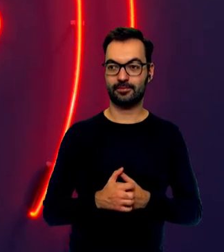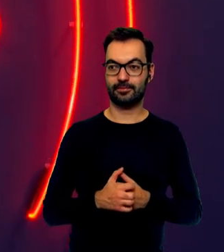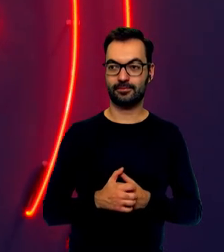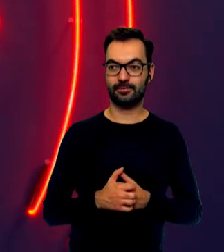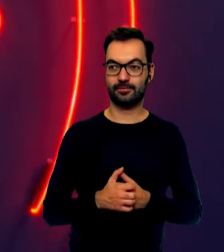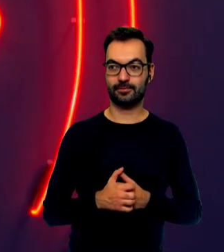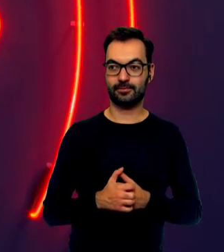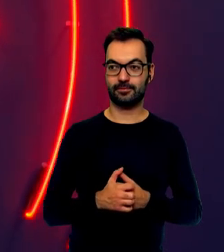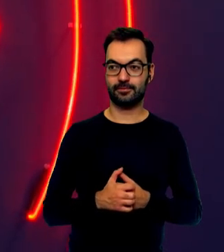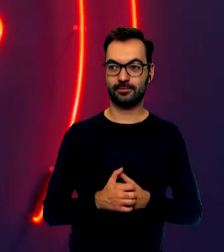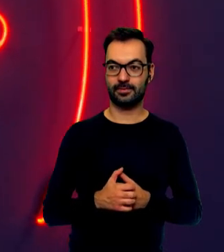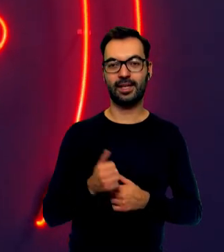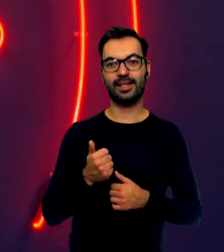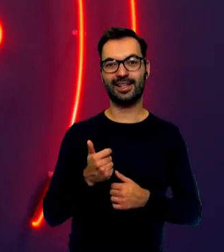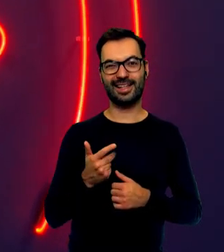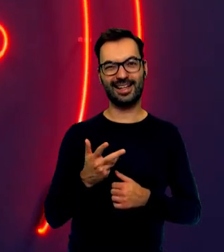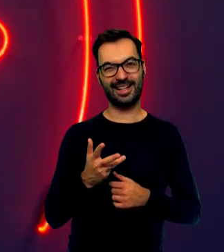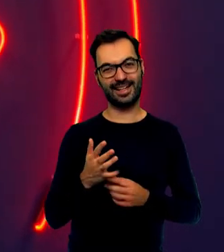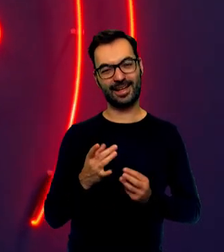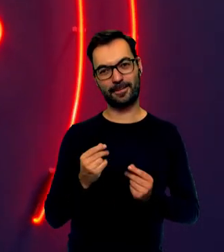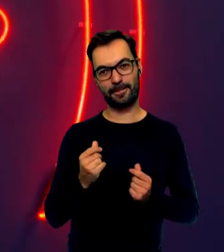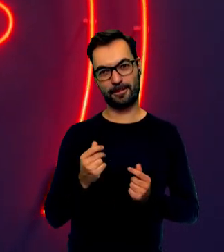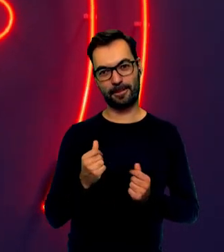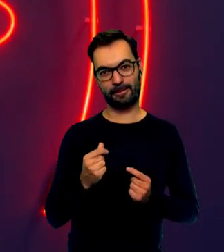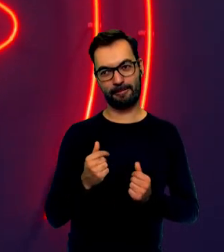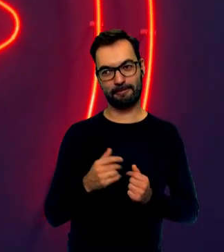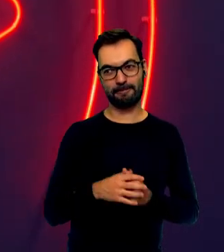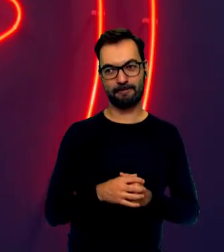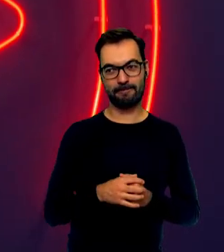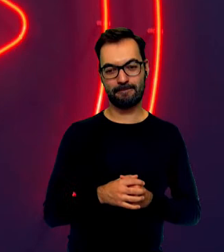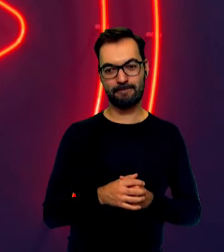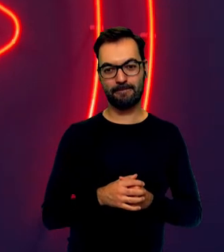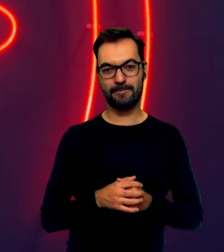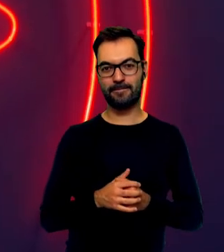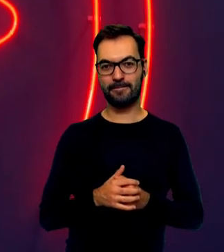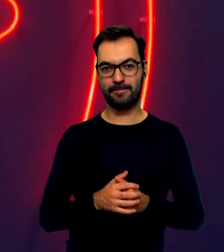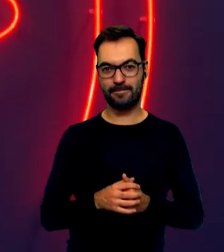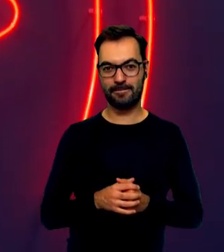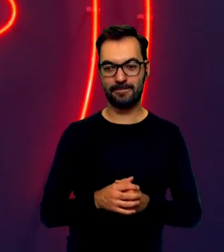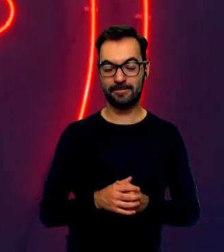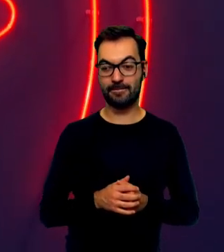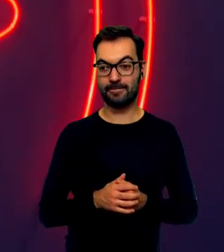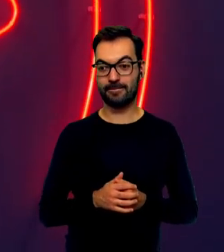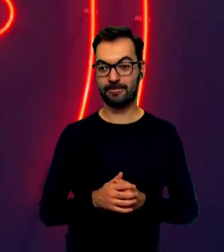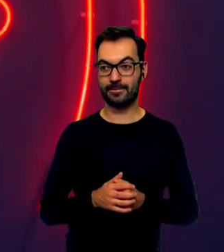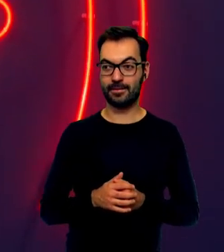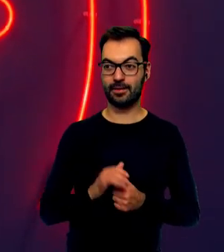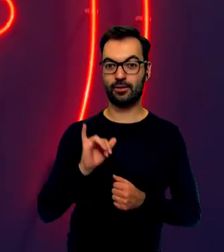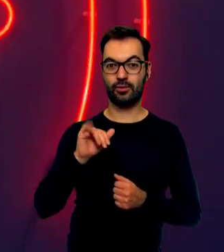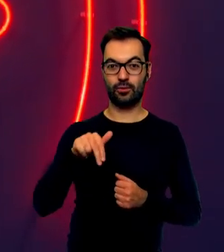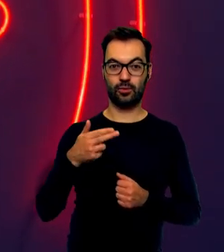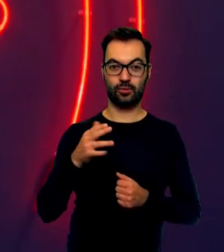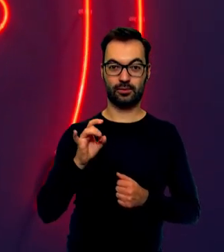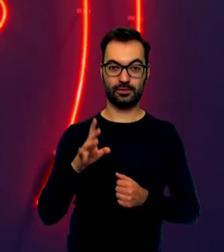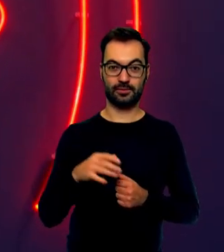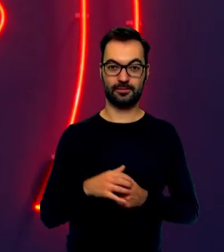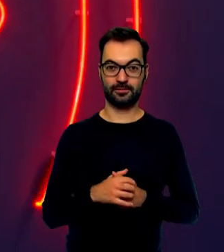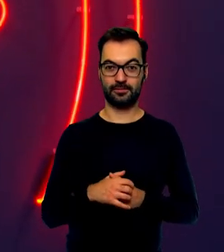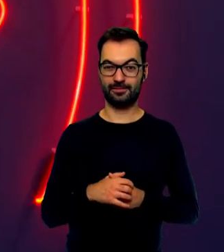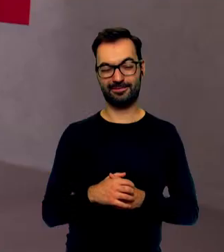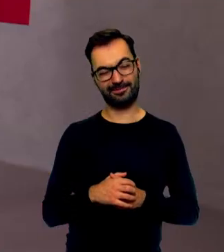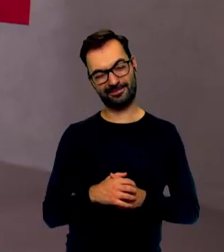To jest. To kilka mi przychodzi do głowy takich możliwości. Może Jung na